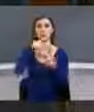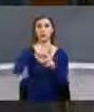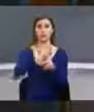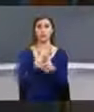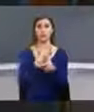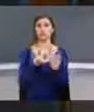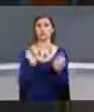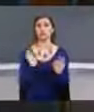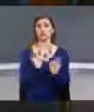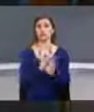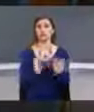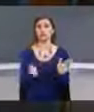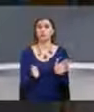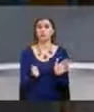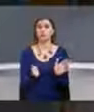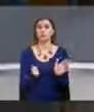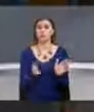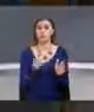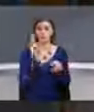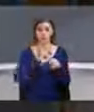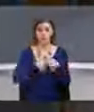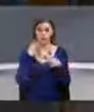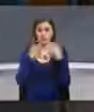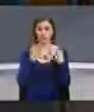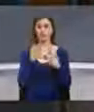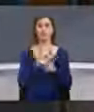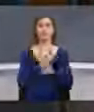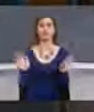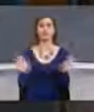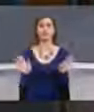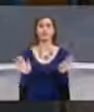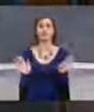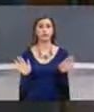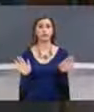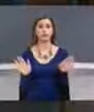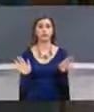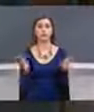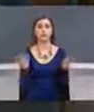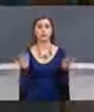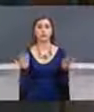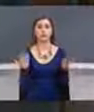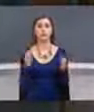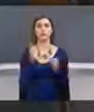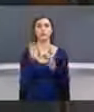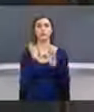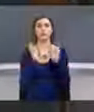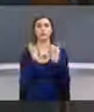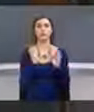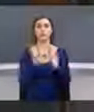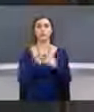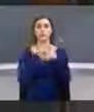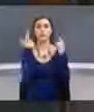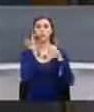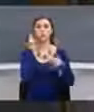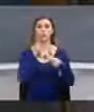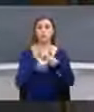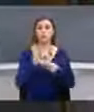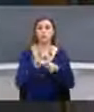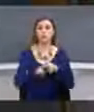gjë kërkujt, e kemi konstatuar si fakt, por nuk ka kurfar obligimi dhe nuk